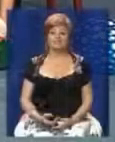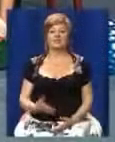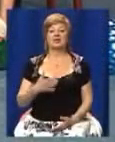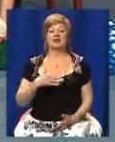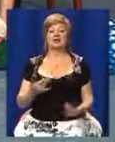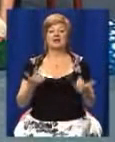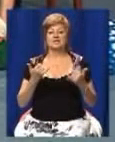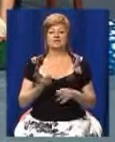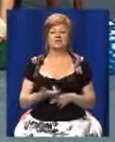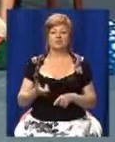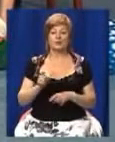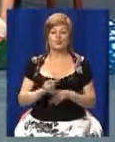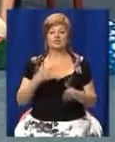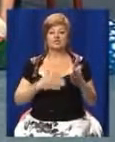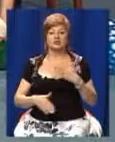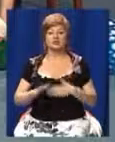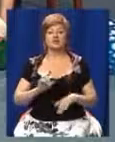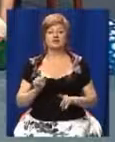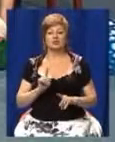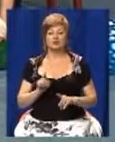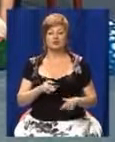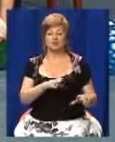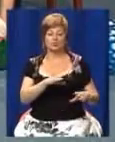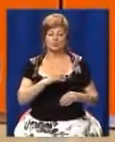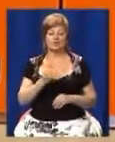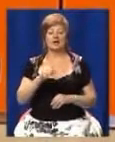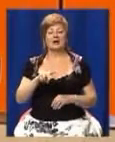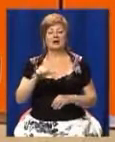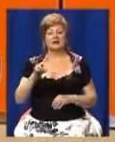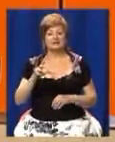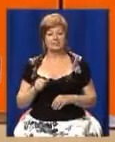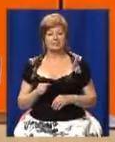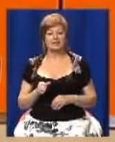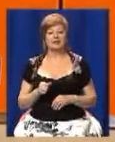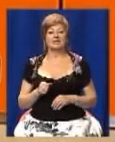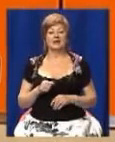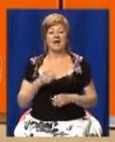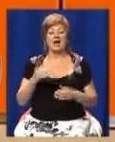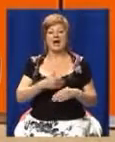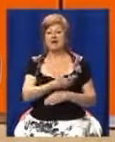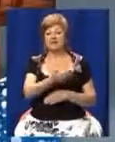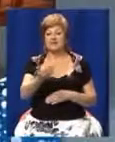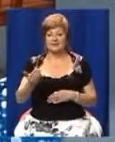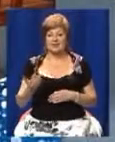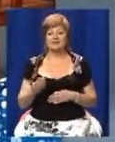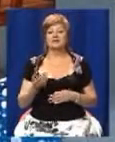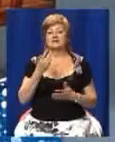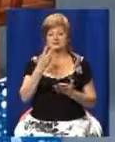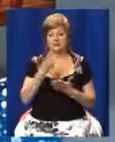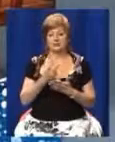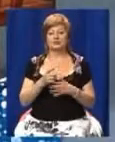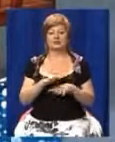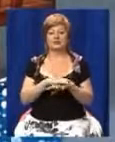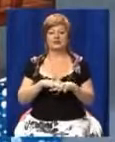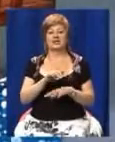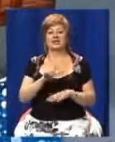А я сьогодні дуже-дуже рада, що поряд зі мною в студії Амінка, а за екранами по той бік